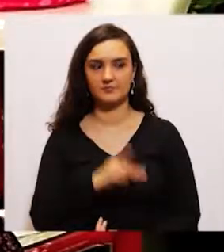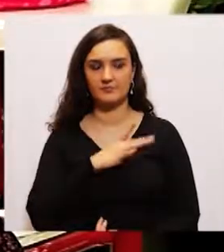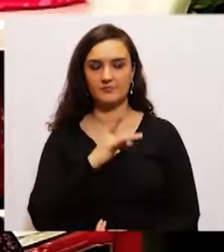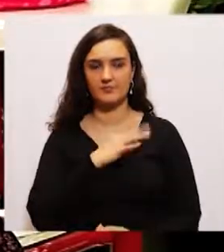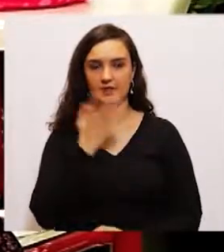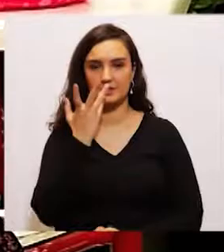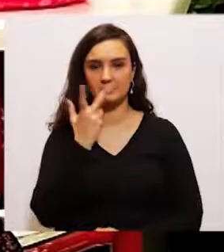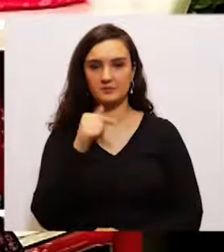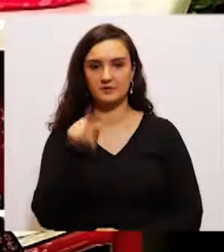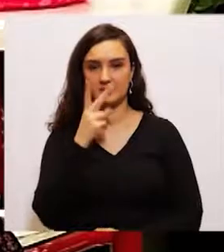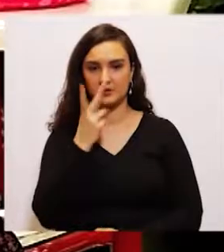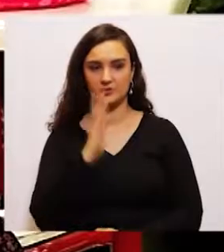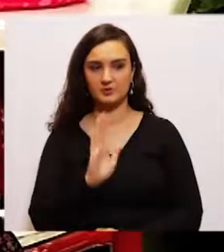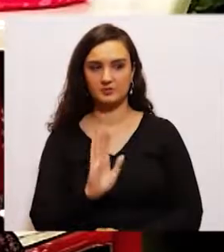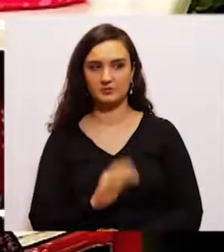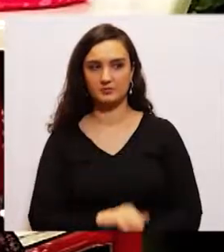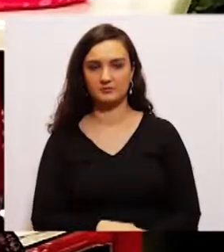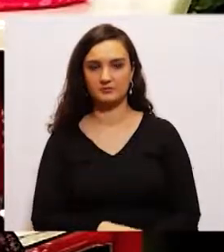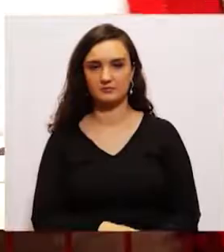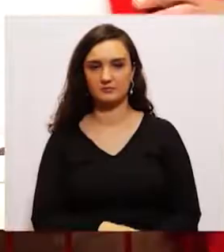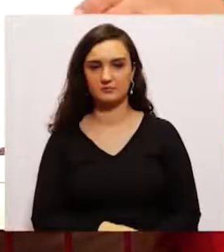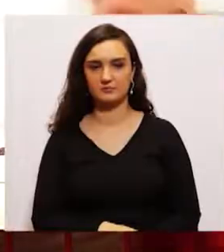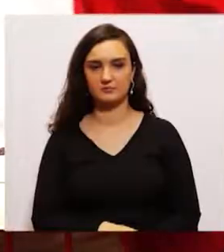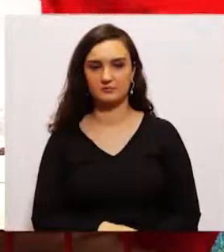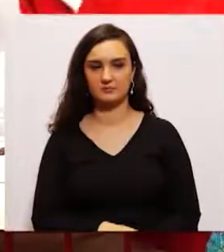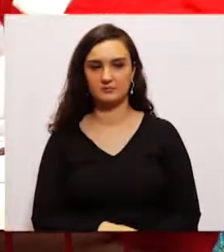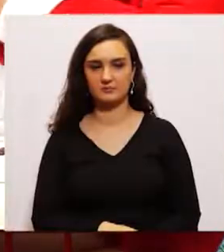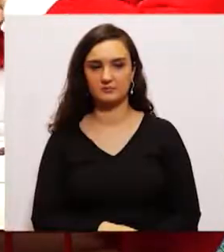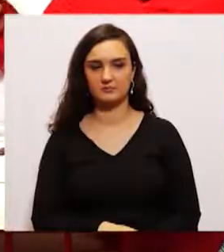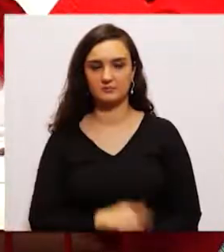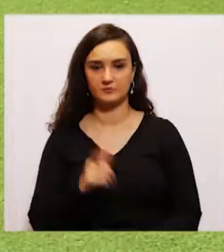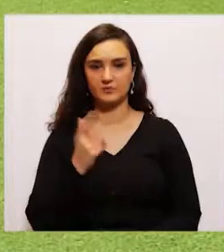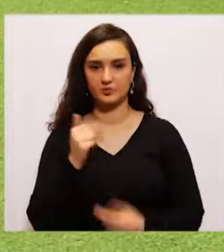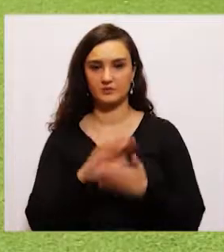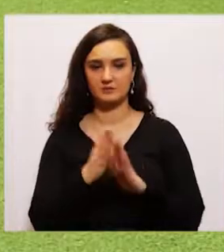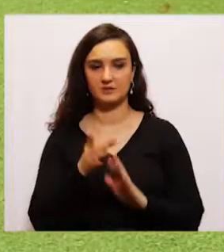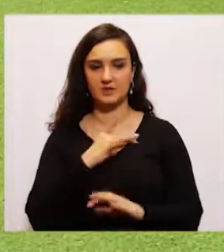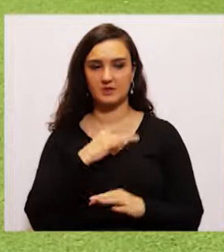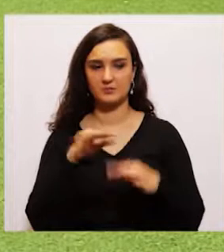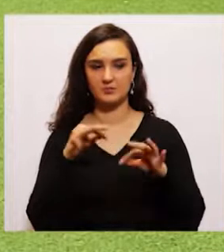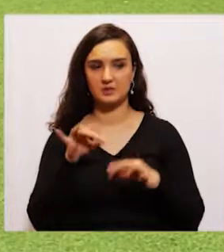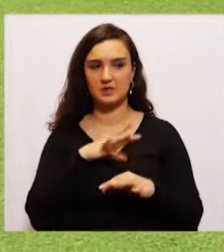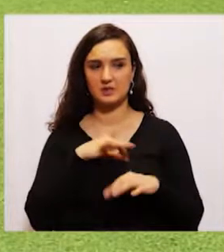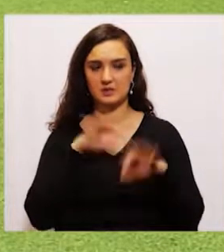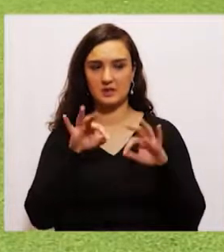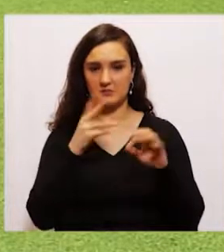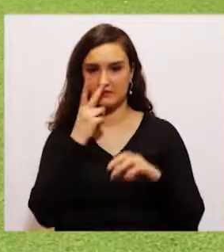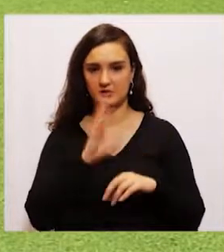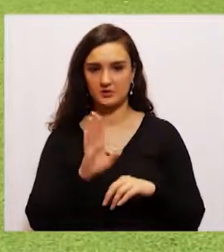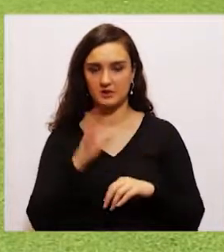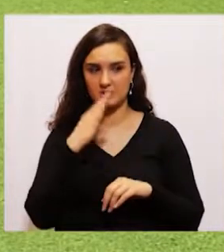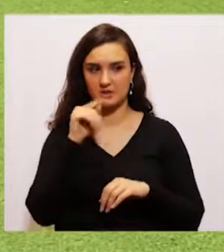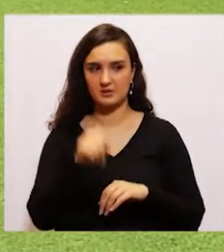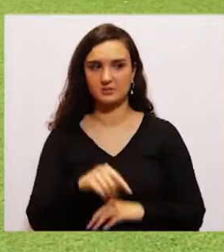თეთრი თეთზე არ ჩანს. კარგი. ჩვენ ხო შევთანხმდით, რომ თეთრ ფურცელზე თეთრი საღებავი არ ჩანს. აი